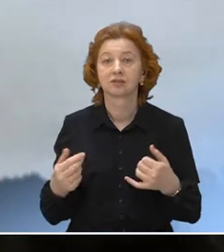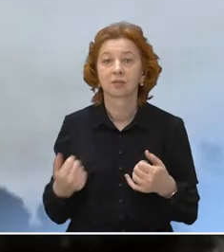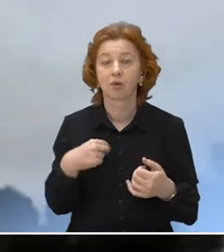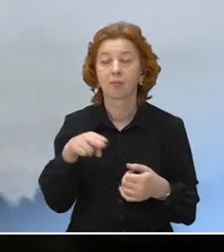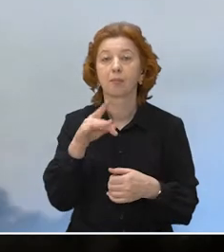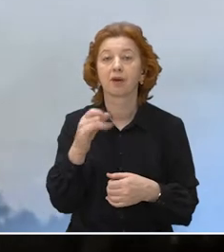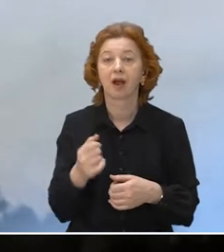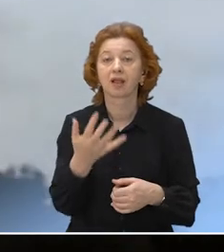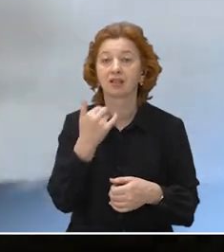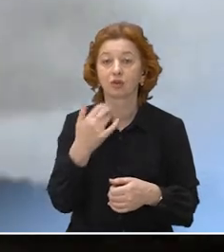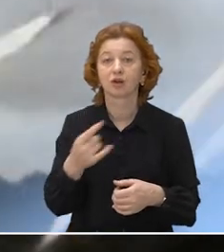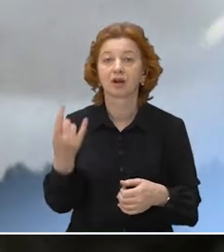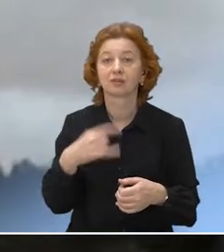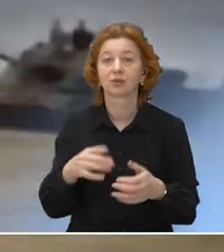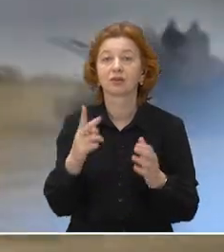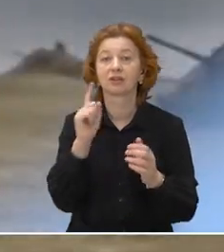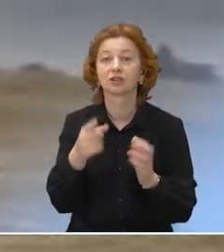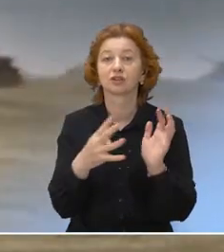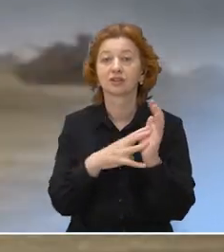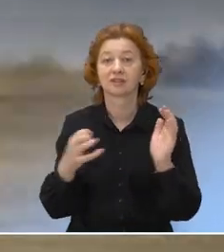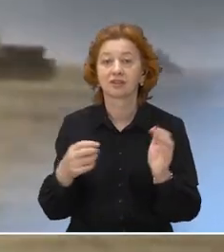Мой прадедушка родился в